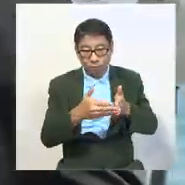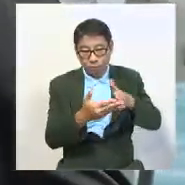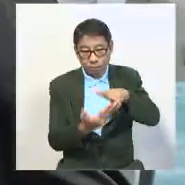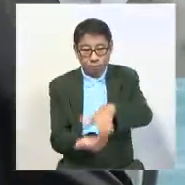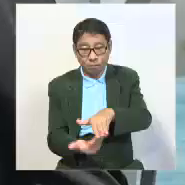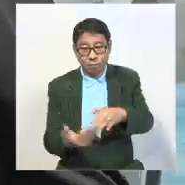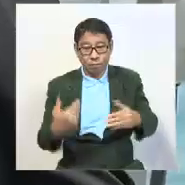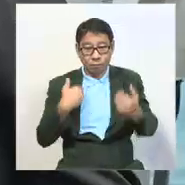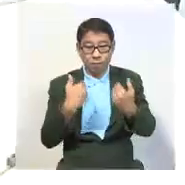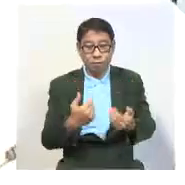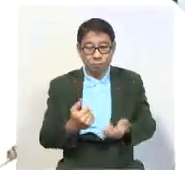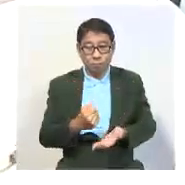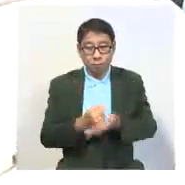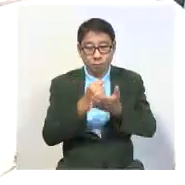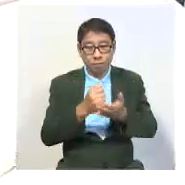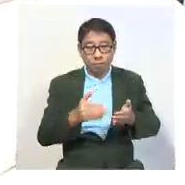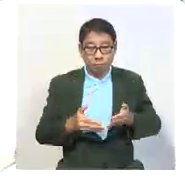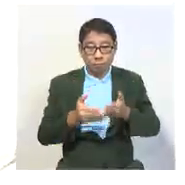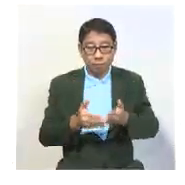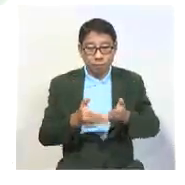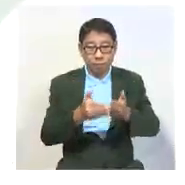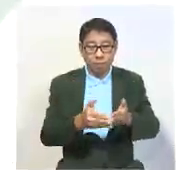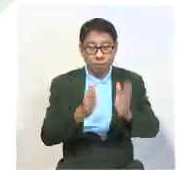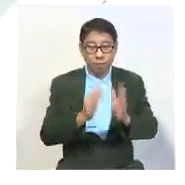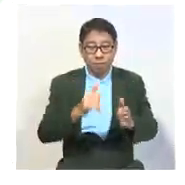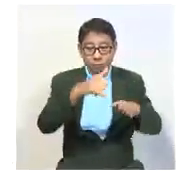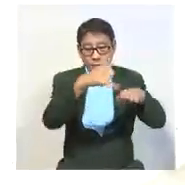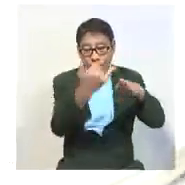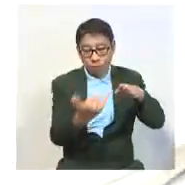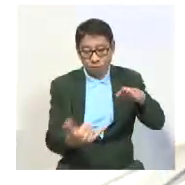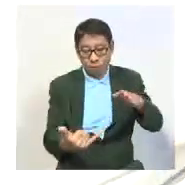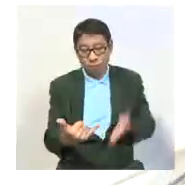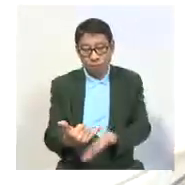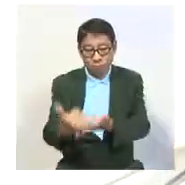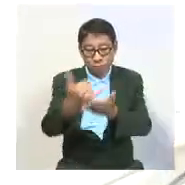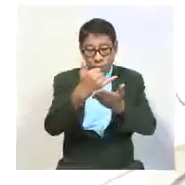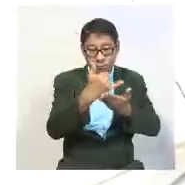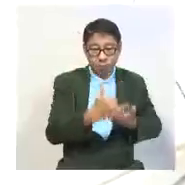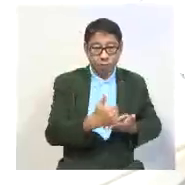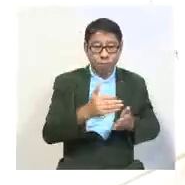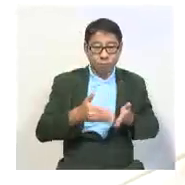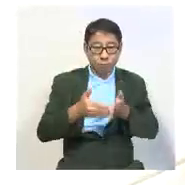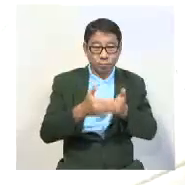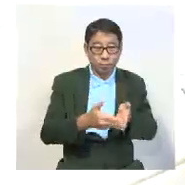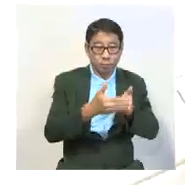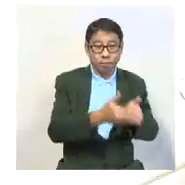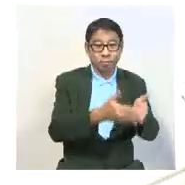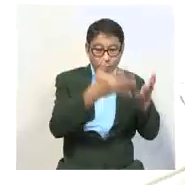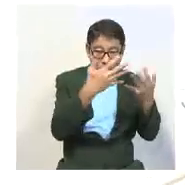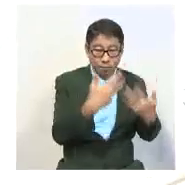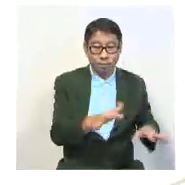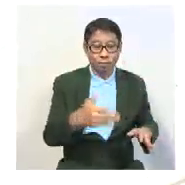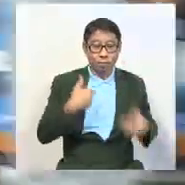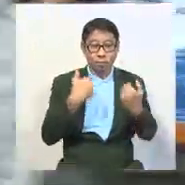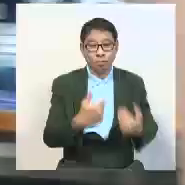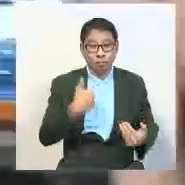เรือเล็กที่ง่ายต่อการเข้าไปในพื้นที่เข้าไปช่วยเหลือผู้ประสบภัยขึ้นเรือเมื่อนำผู้ประสบภัยขึ้นเรือได้แล้ว